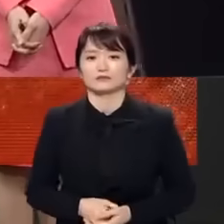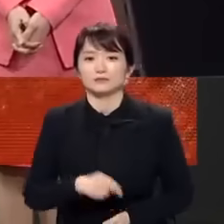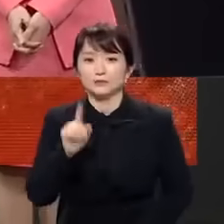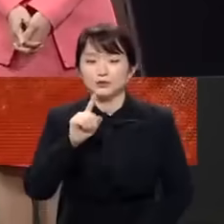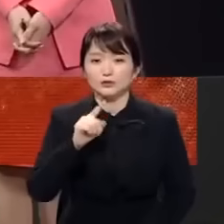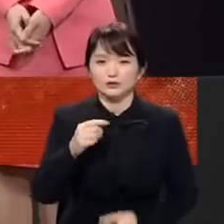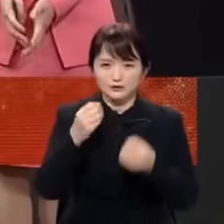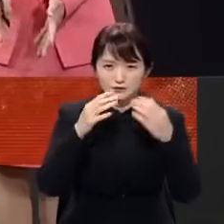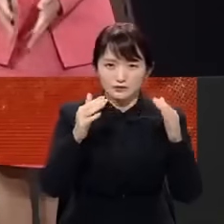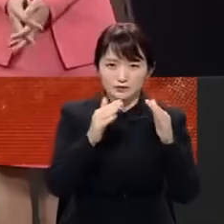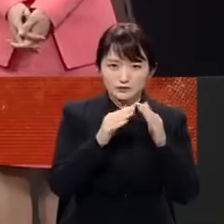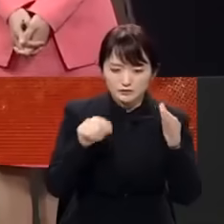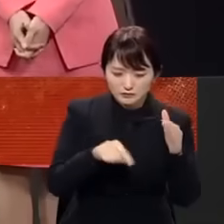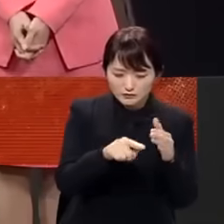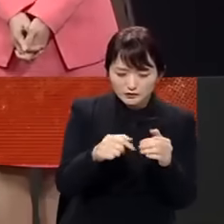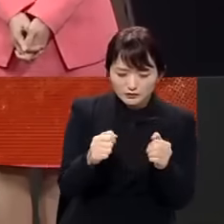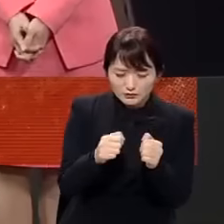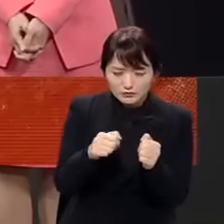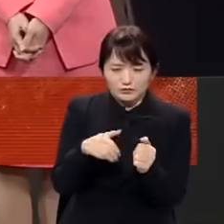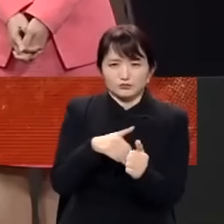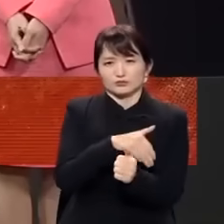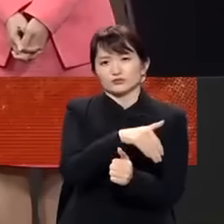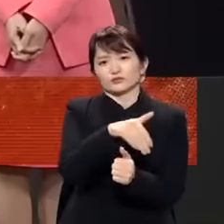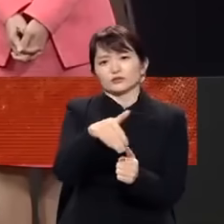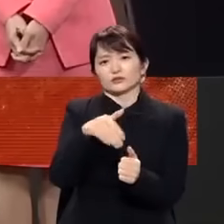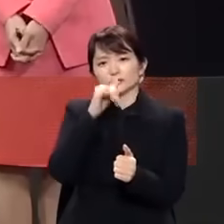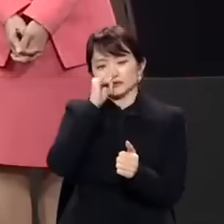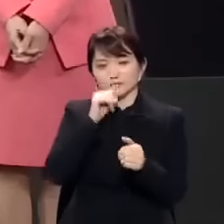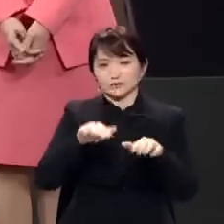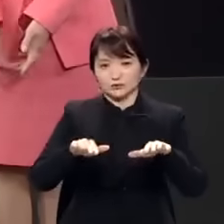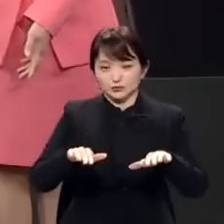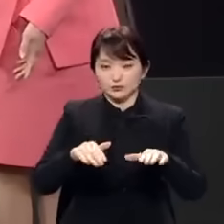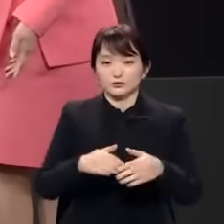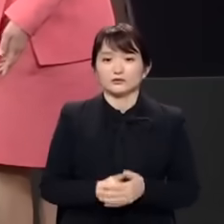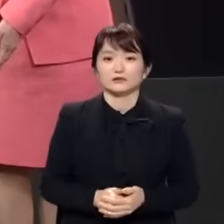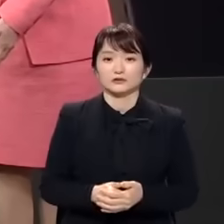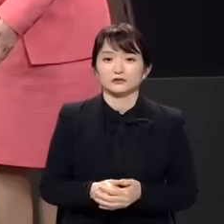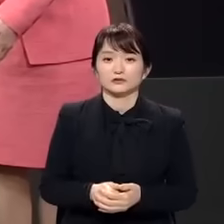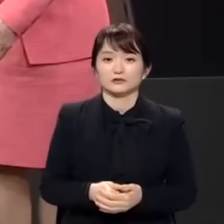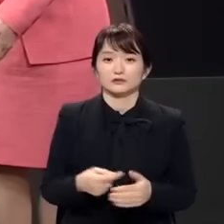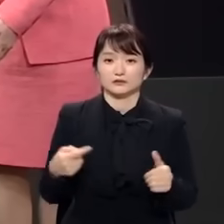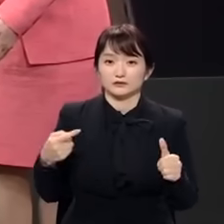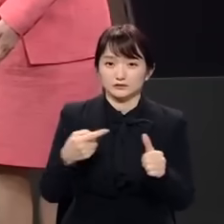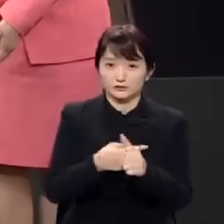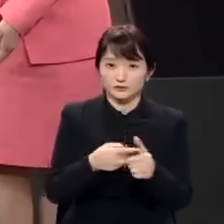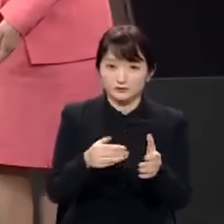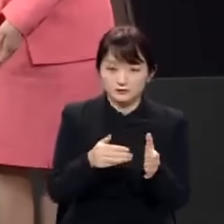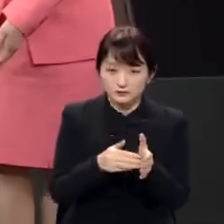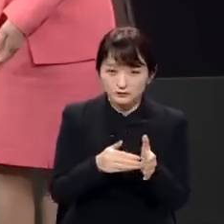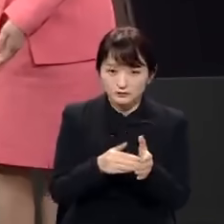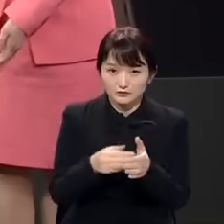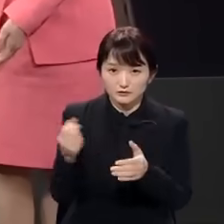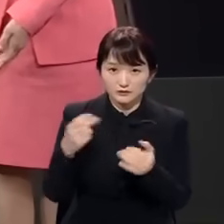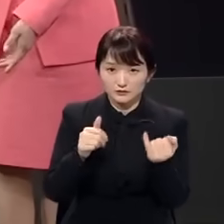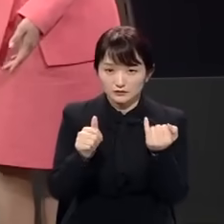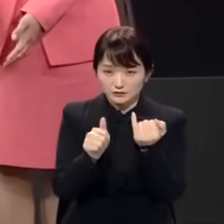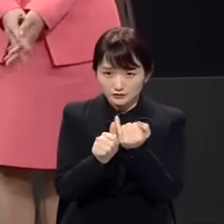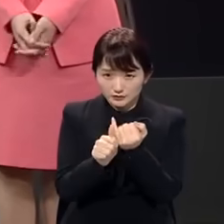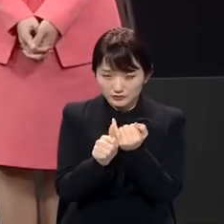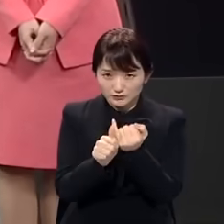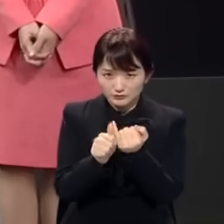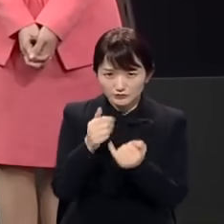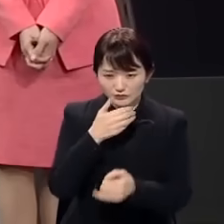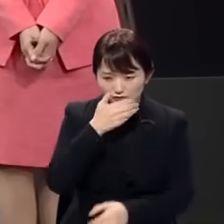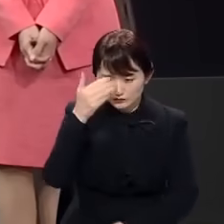신혼집에 냉랭한 분위기만 감돕니다 오늘 사건 연구소는 살인으로 끝난 재원 커플의